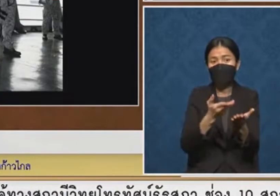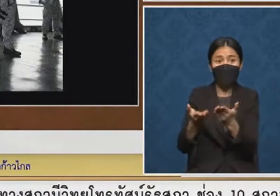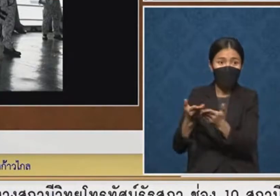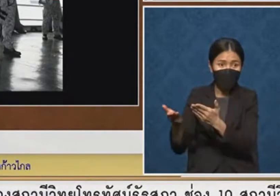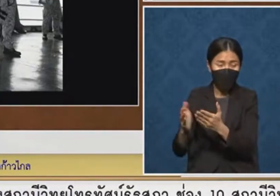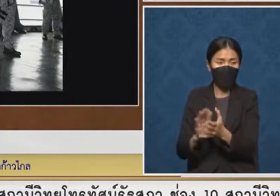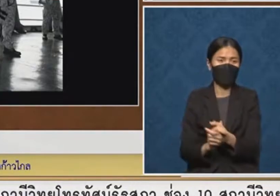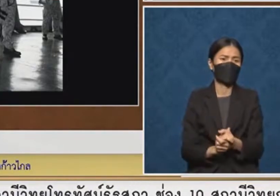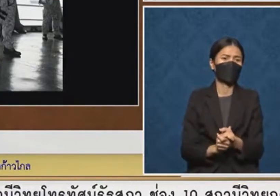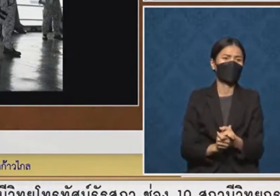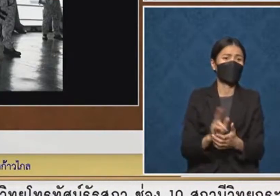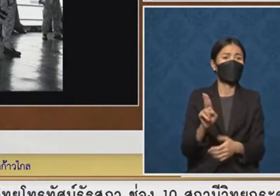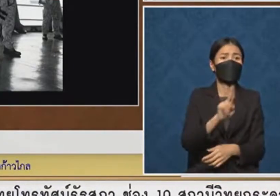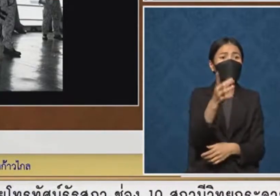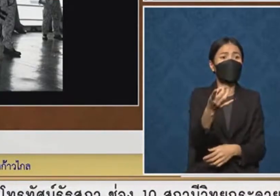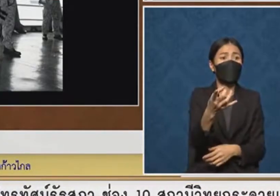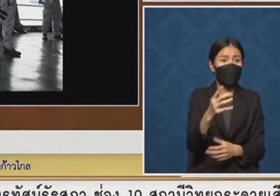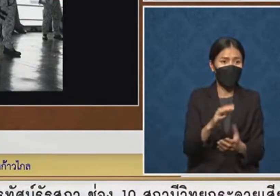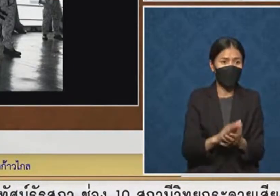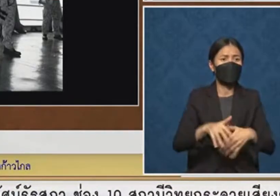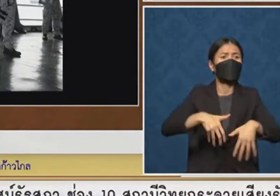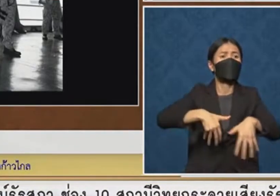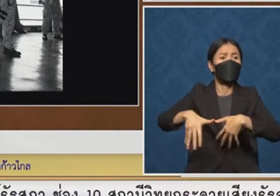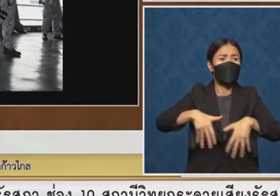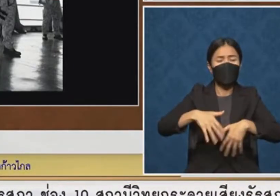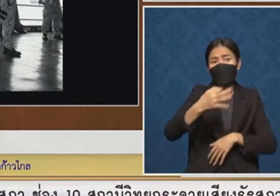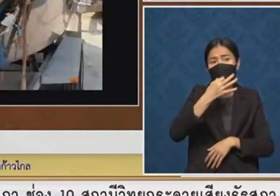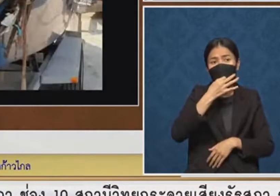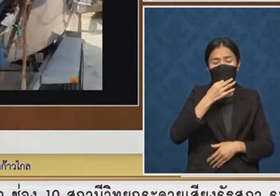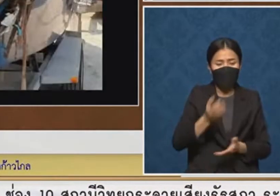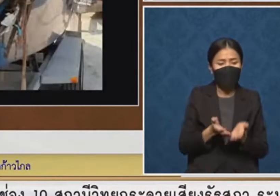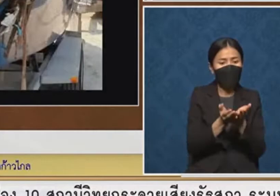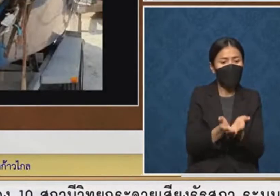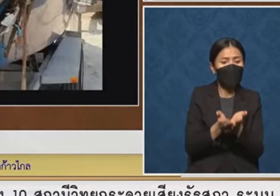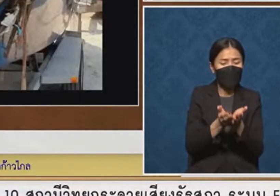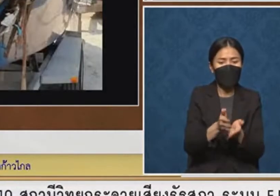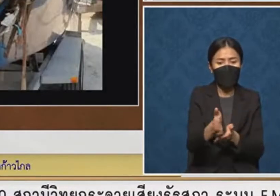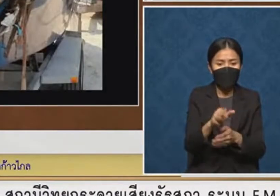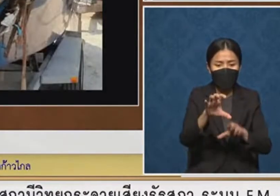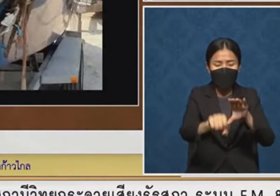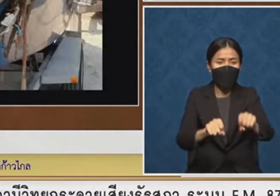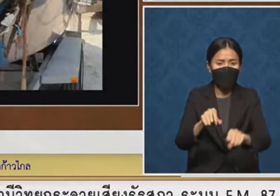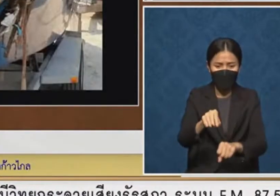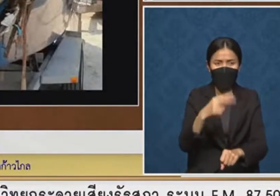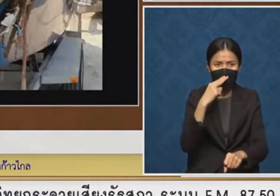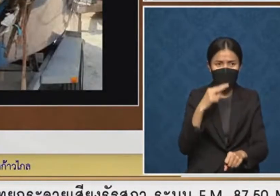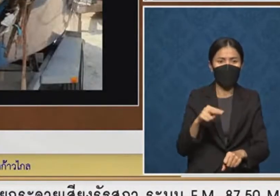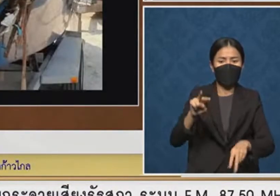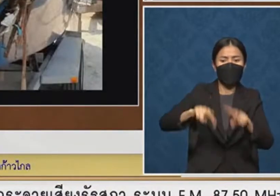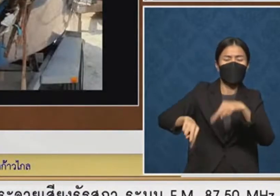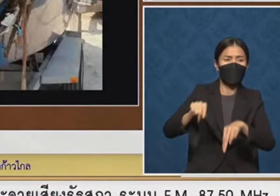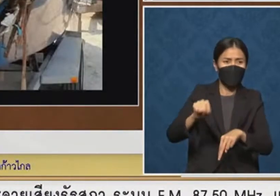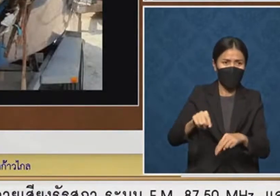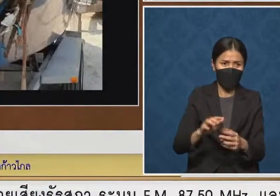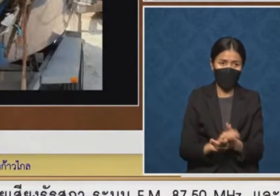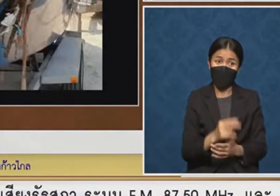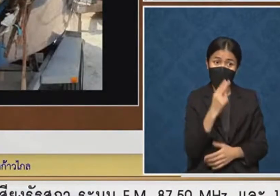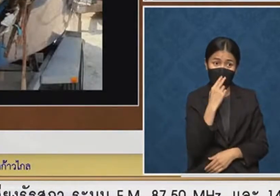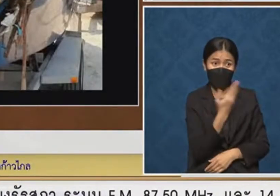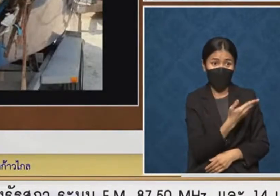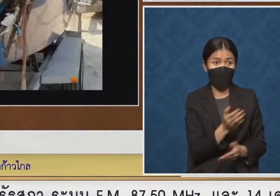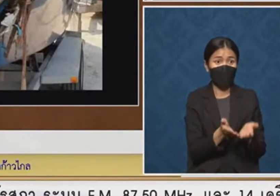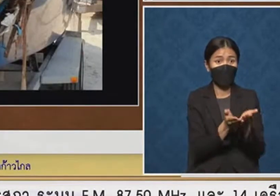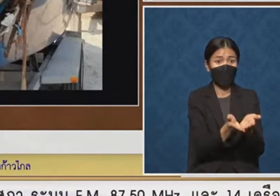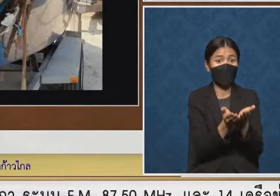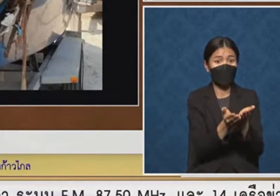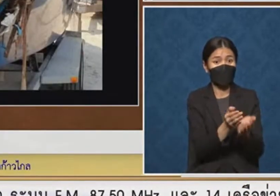คิปตัดภัดนะครับอัี้เป็เรือที่ต้ซaceutมครั เพ